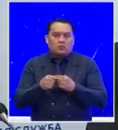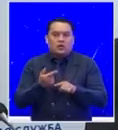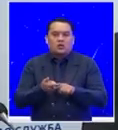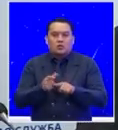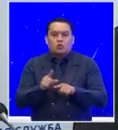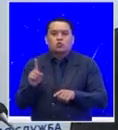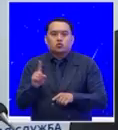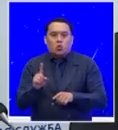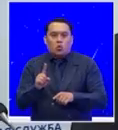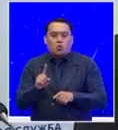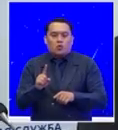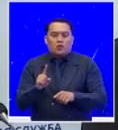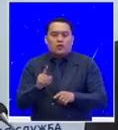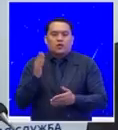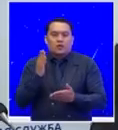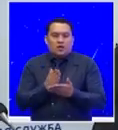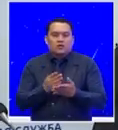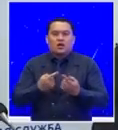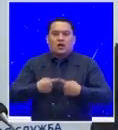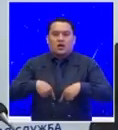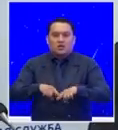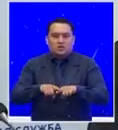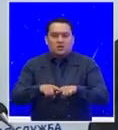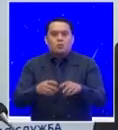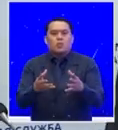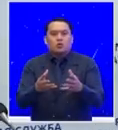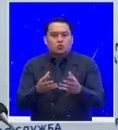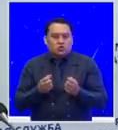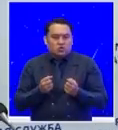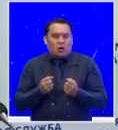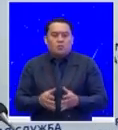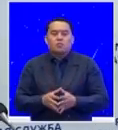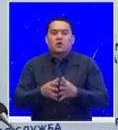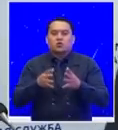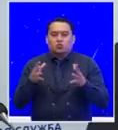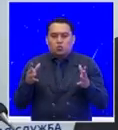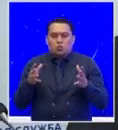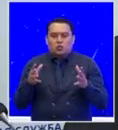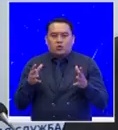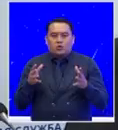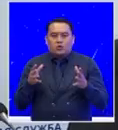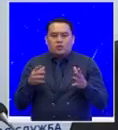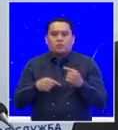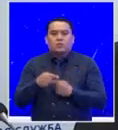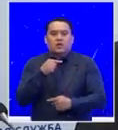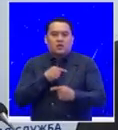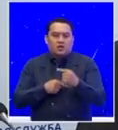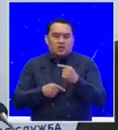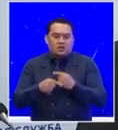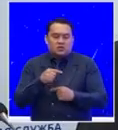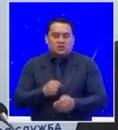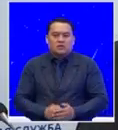что в данный момент есть организации, которые получили большую для бизнеса